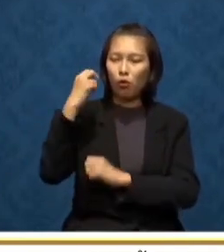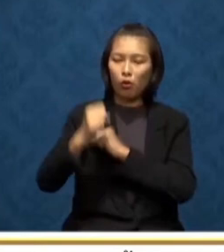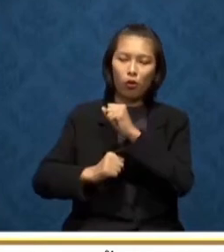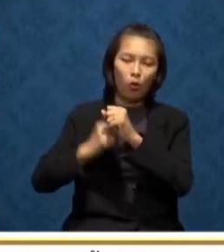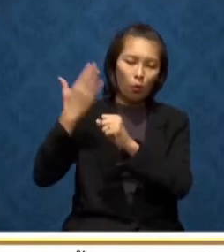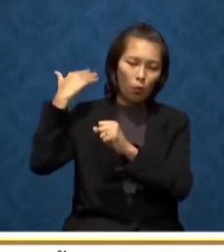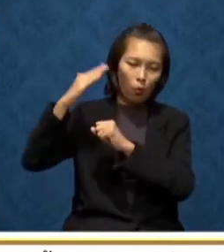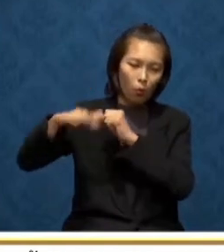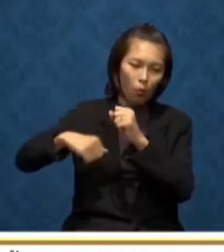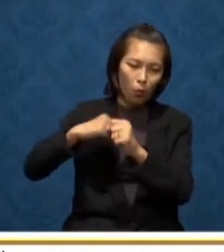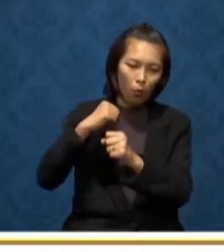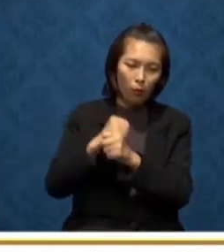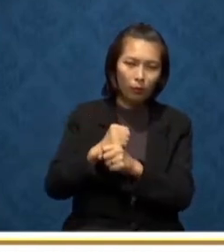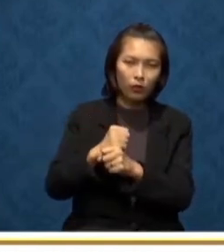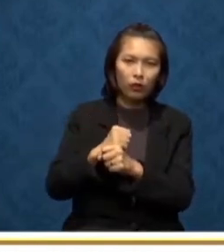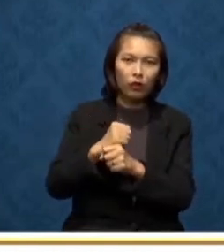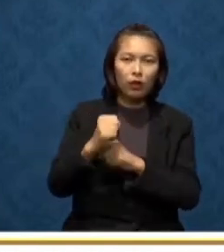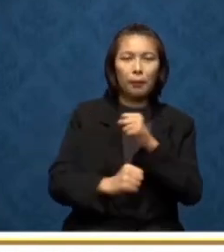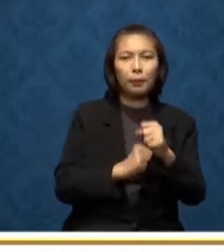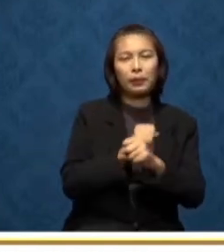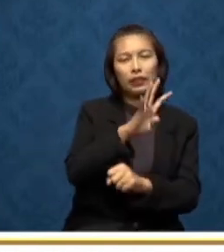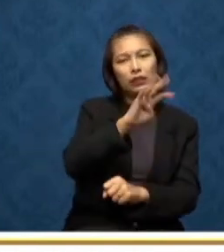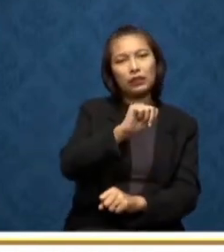49ผมโดน